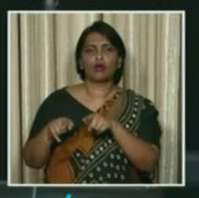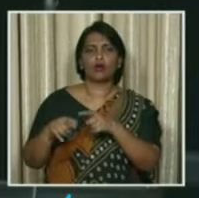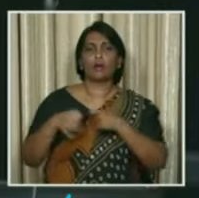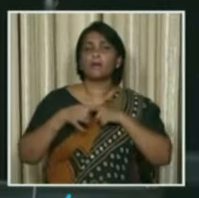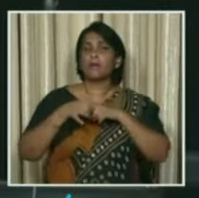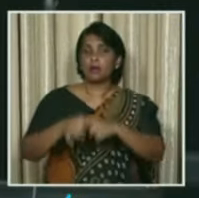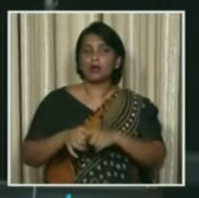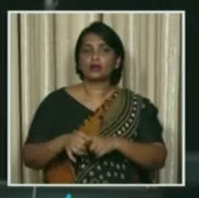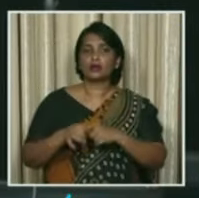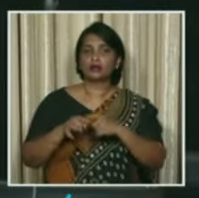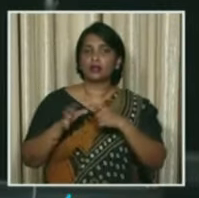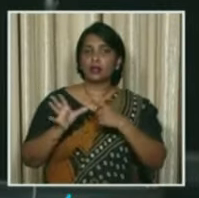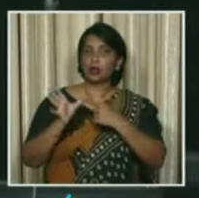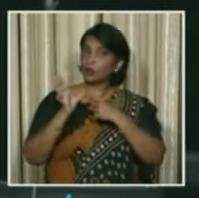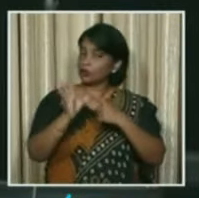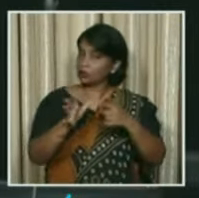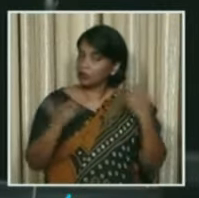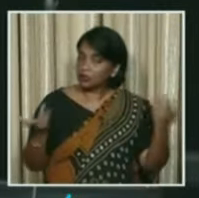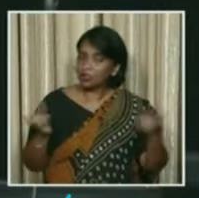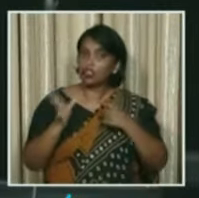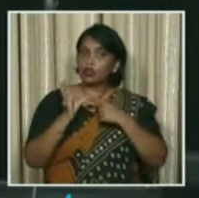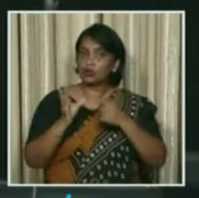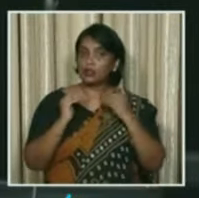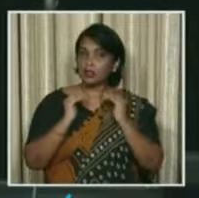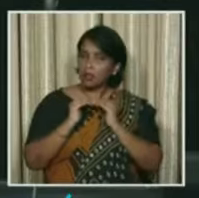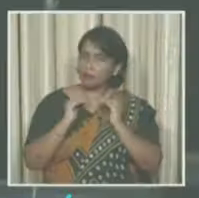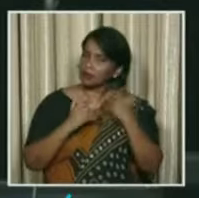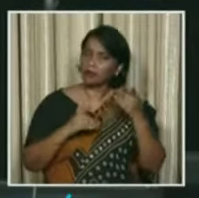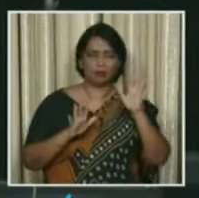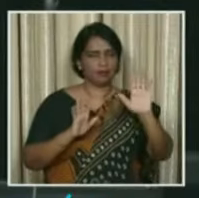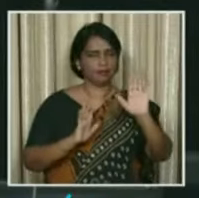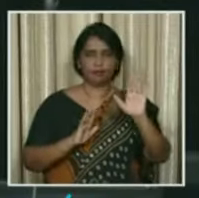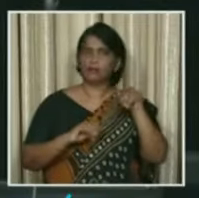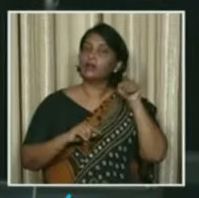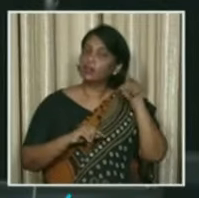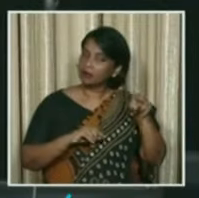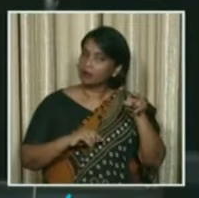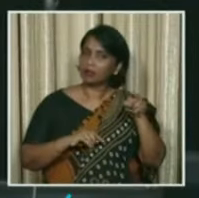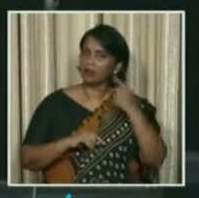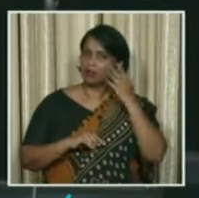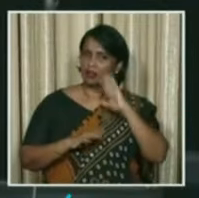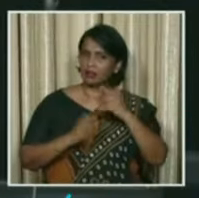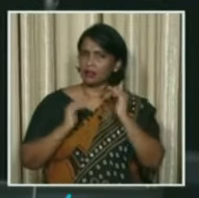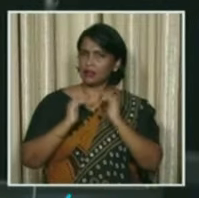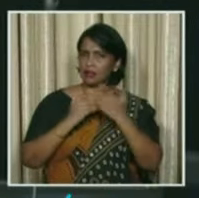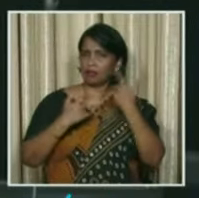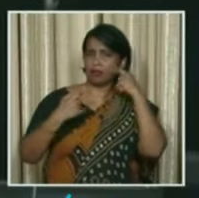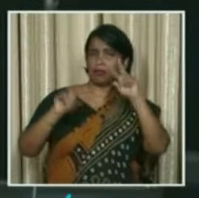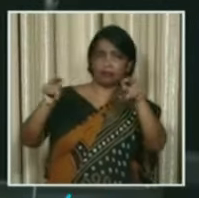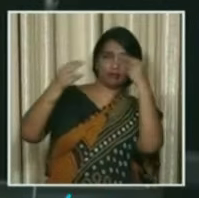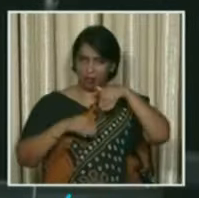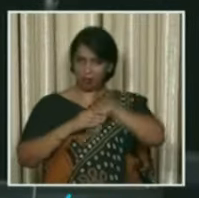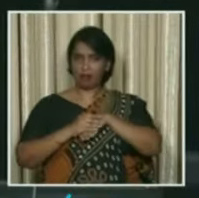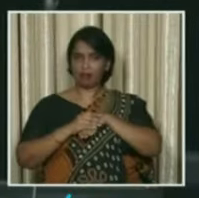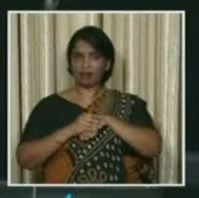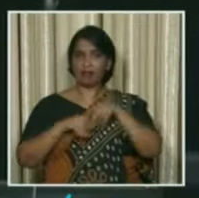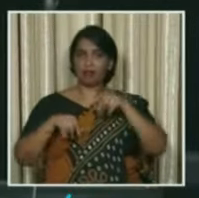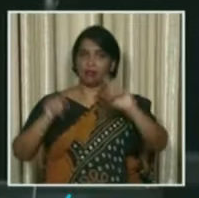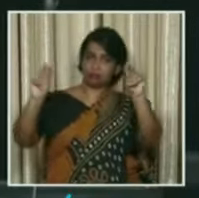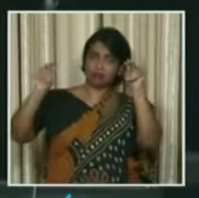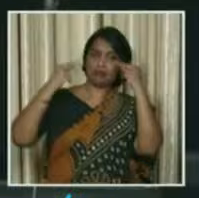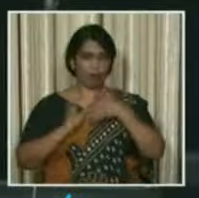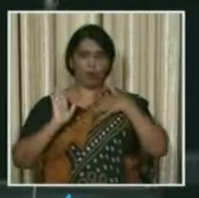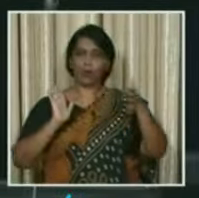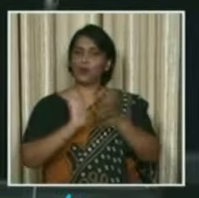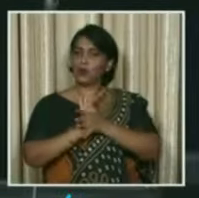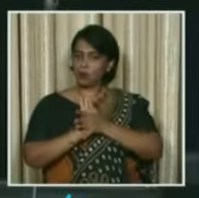කෙනා උත්තරයක් නොදුන්නා නම් ඔබතුමාට ඒ උත්තරේ ගැළපෙනවද නැද්ද කියන එක වෙනම කාරණයක් ඔබතුමා නිකම් මේ ගැලරියට කතා කරන්න සූදානම් වෙන්න එපා මන්දිතුමා ඔබතුමා මේ